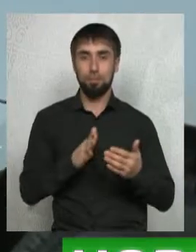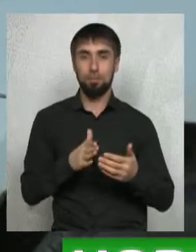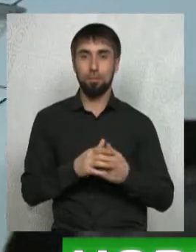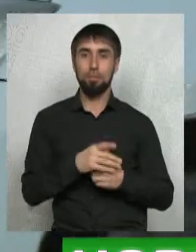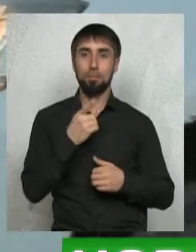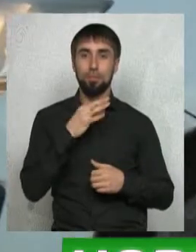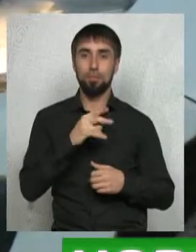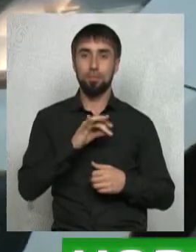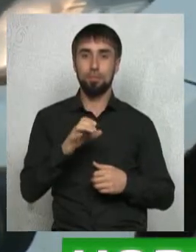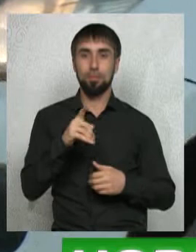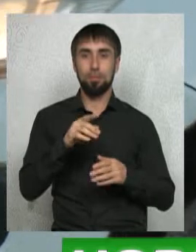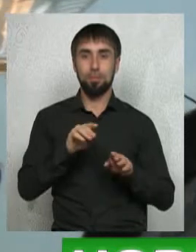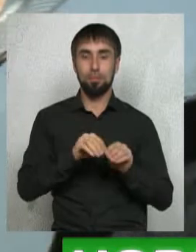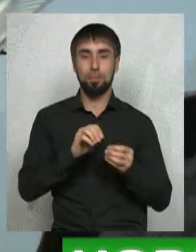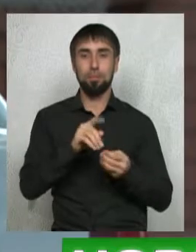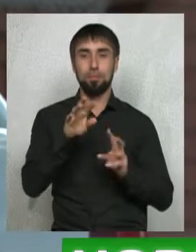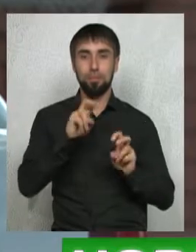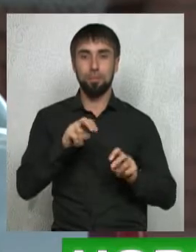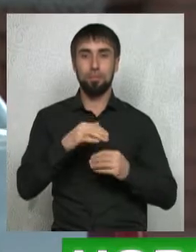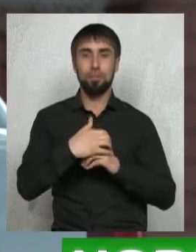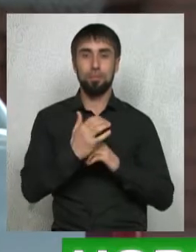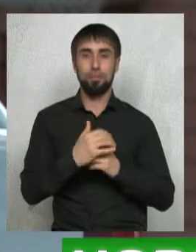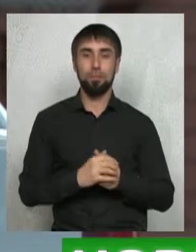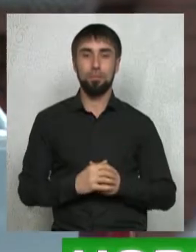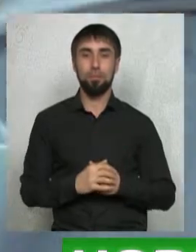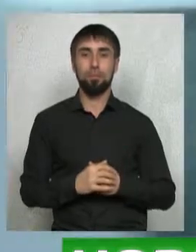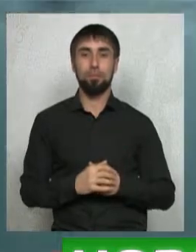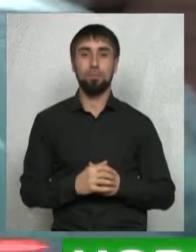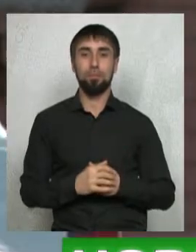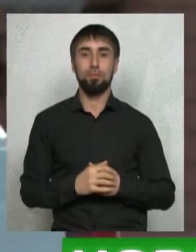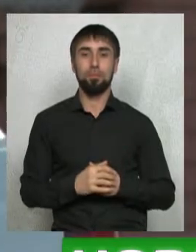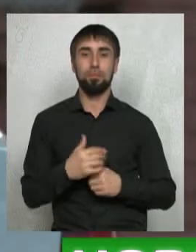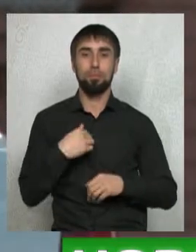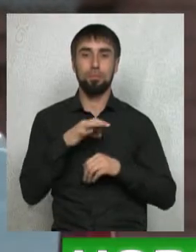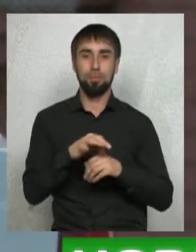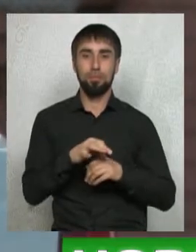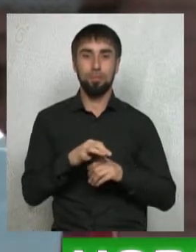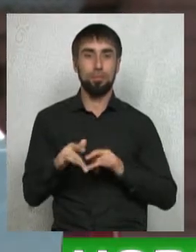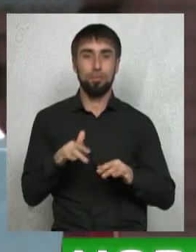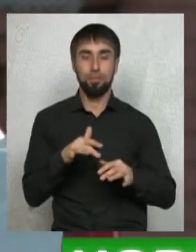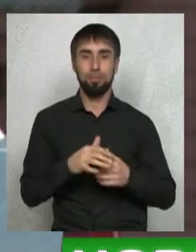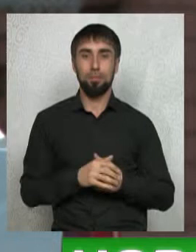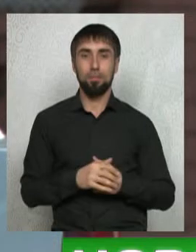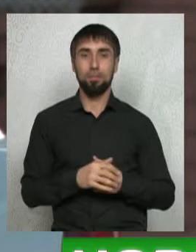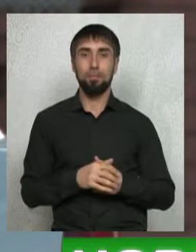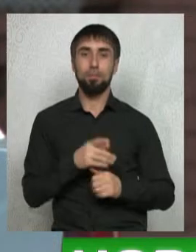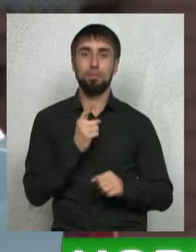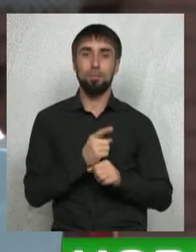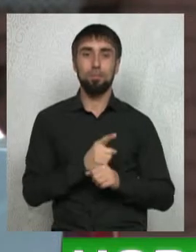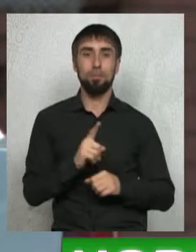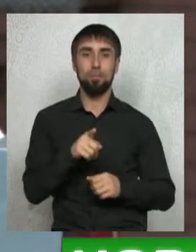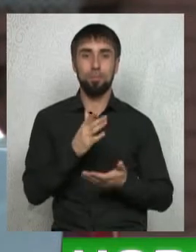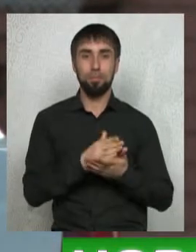Сотрудники ДПС также проверяют и багажники. Мы проводим профилактические мероприятия. Запрещено что-нибудь есть в